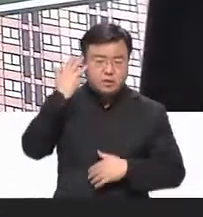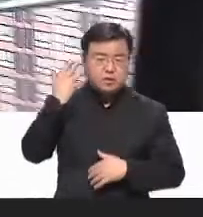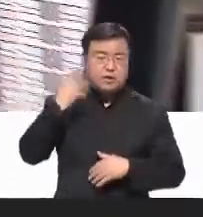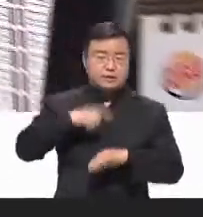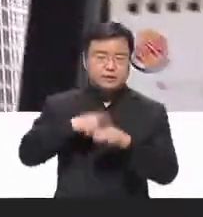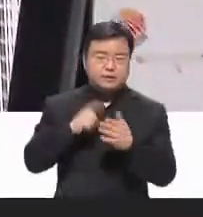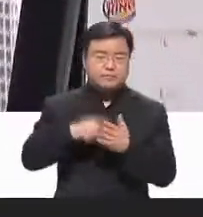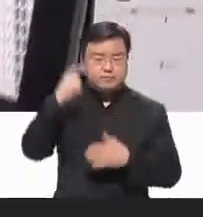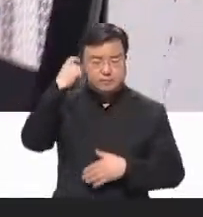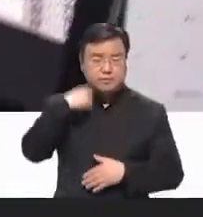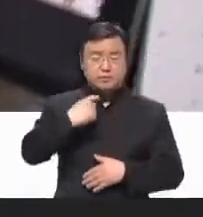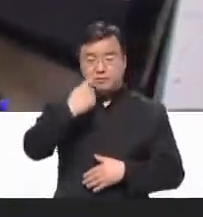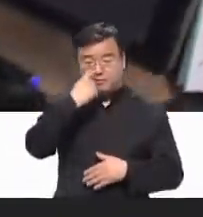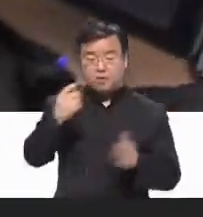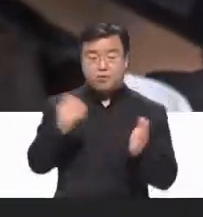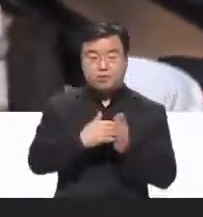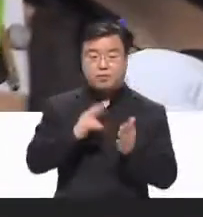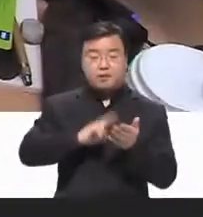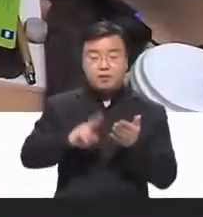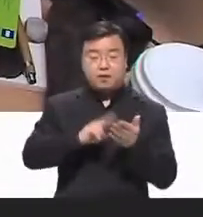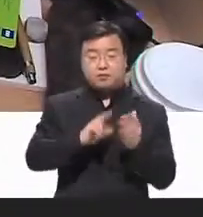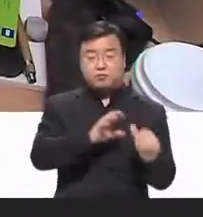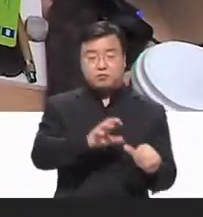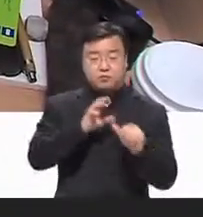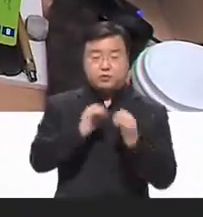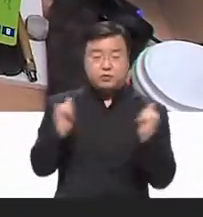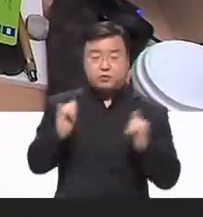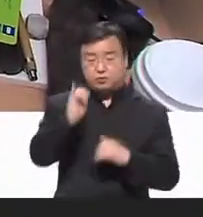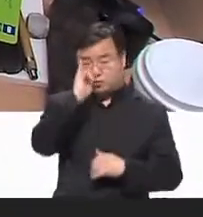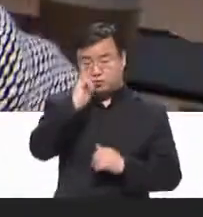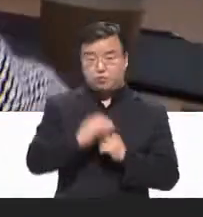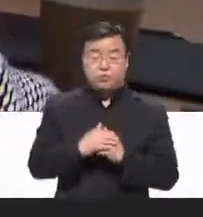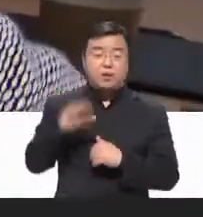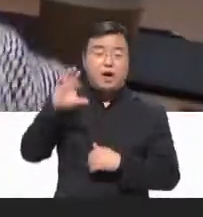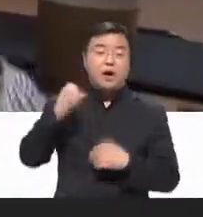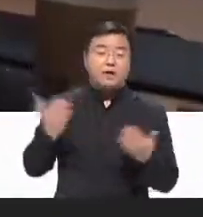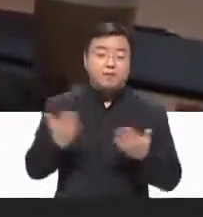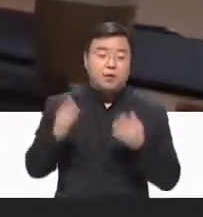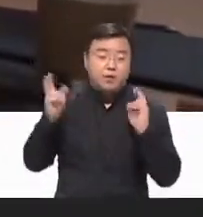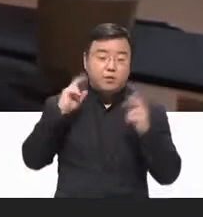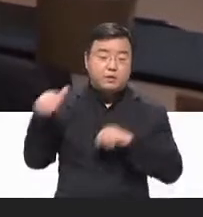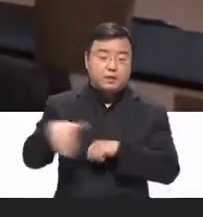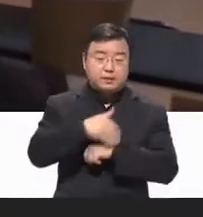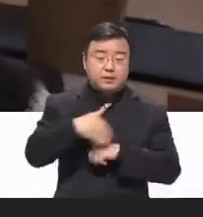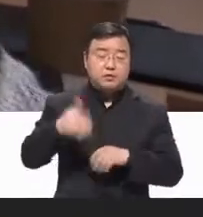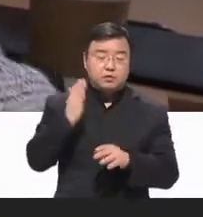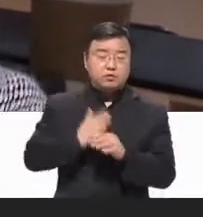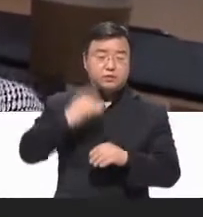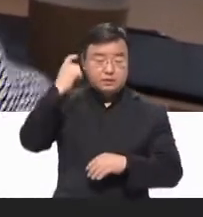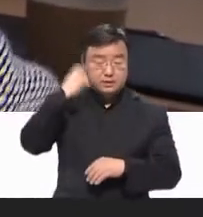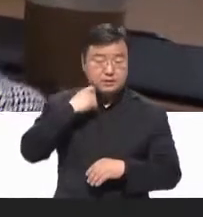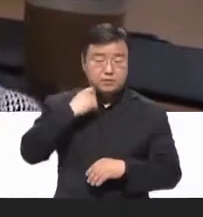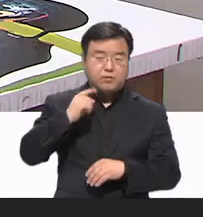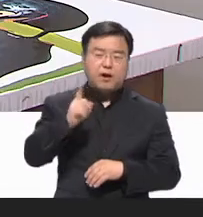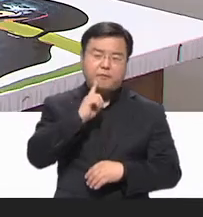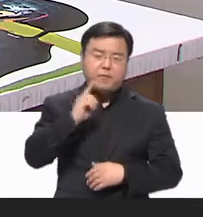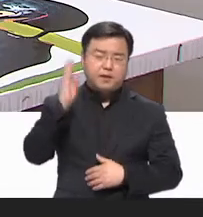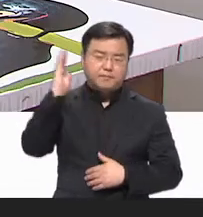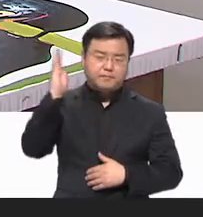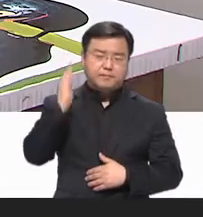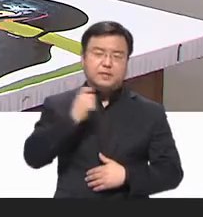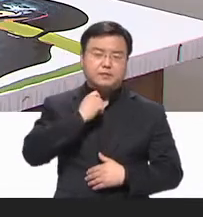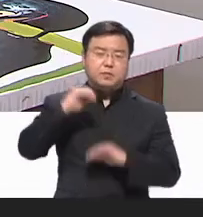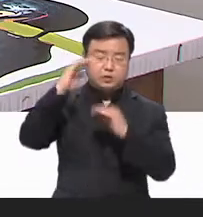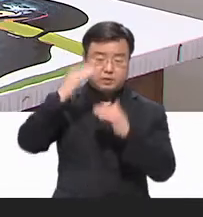마나의 응하는 작가님들 계시구요 예 아르바이트나 회사를 다니면서 느끼고 말하고 싶었던 것을